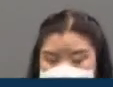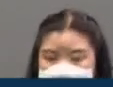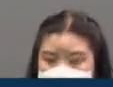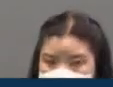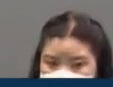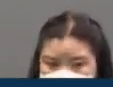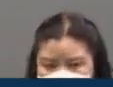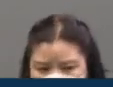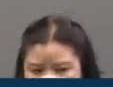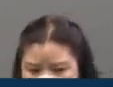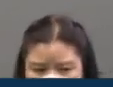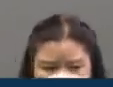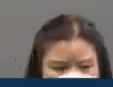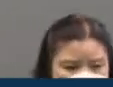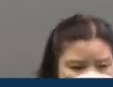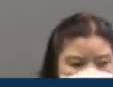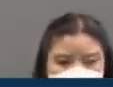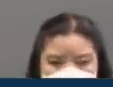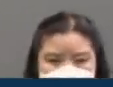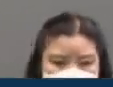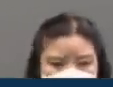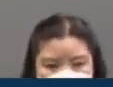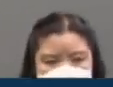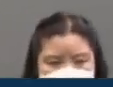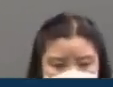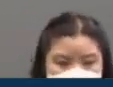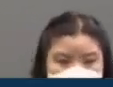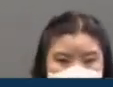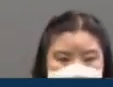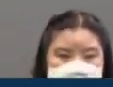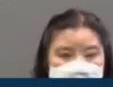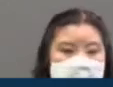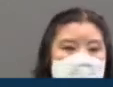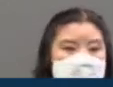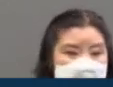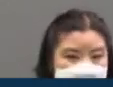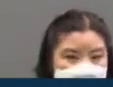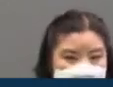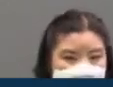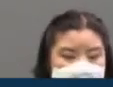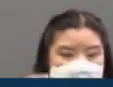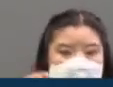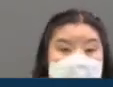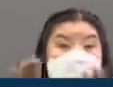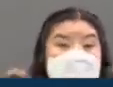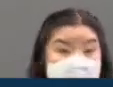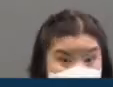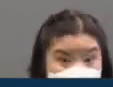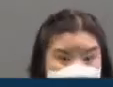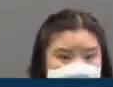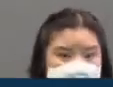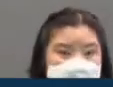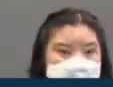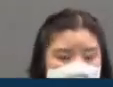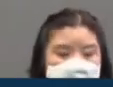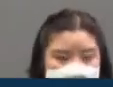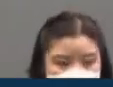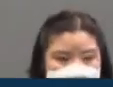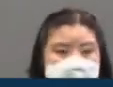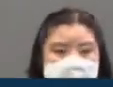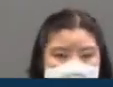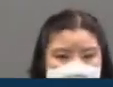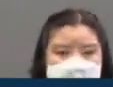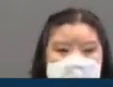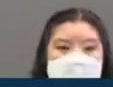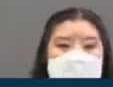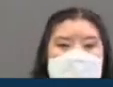กี่ยวข้องในจังหวัดที่ได้รับผลกระทบจากสถานการณ์วาตภัยเร่งสำรวจความเสียหายให้ความช่วยเหลือผู้ประสบภัย